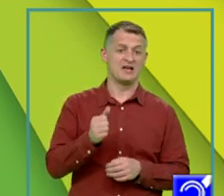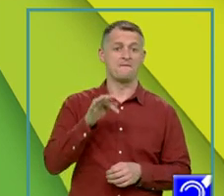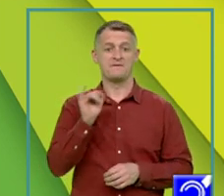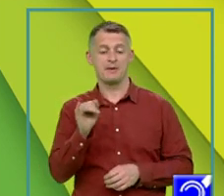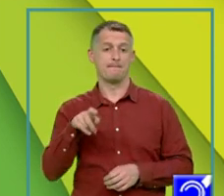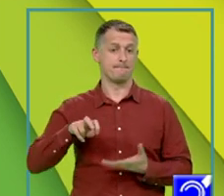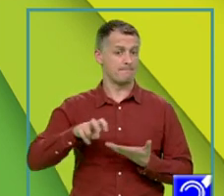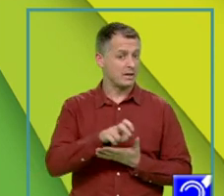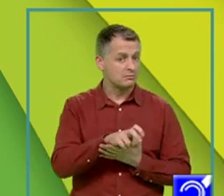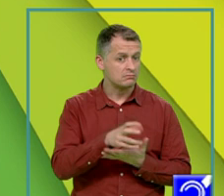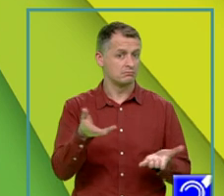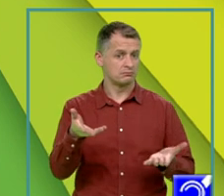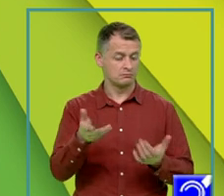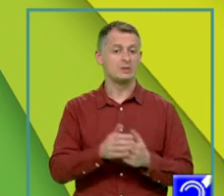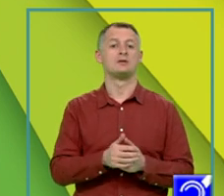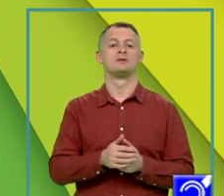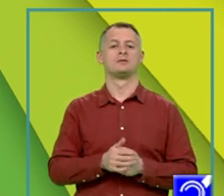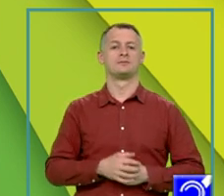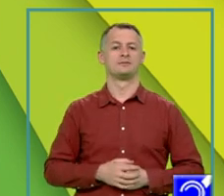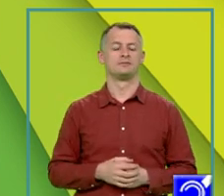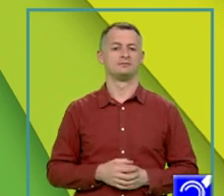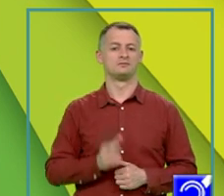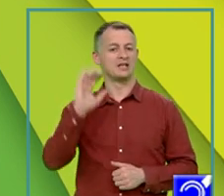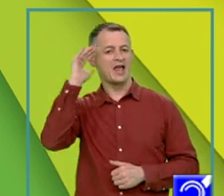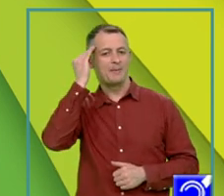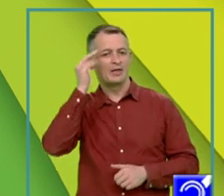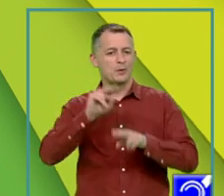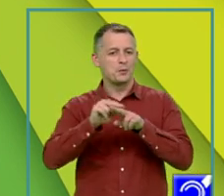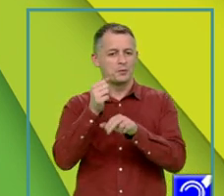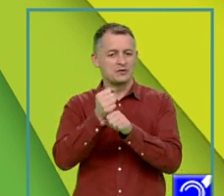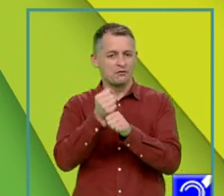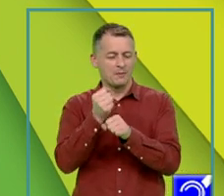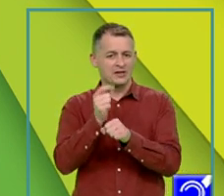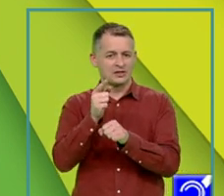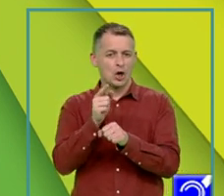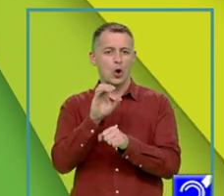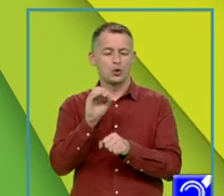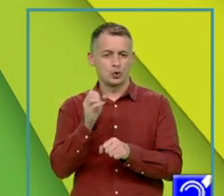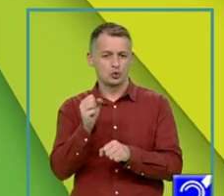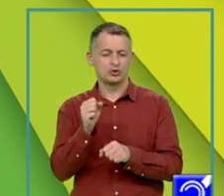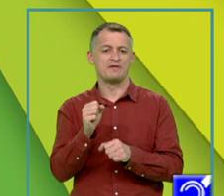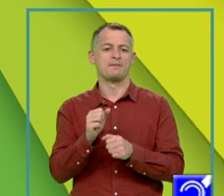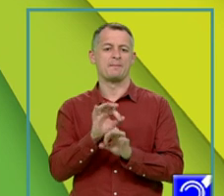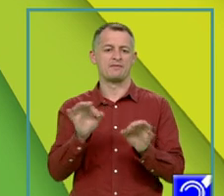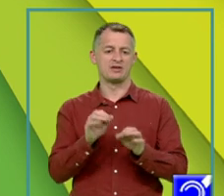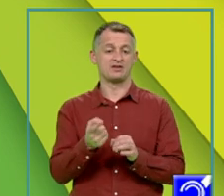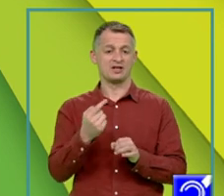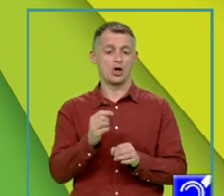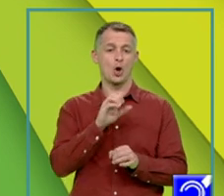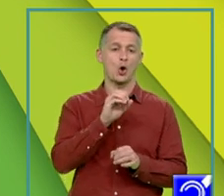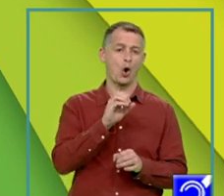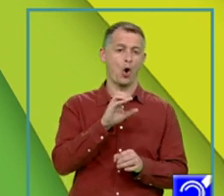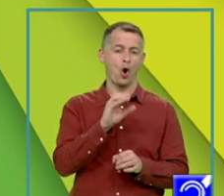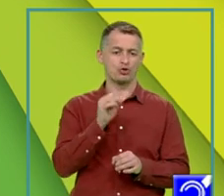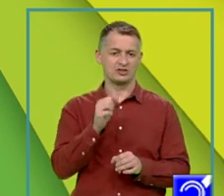mers să fi mers ne amintim Cum se formează conjunctivul perfect din conjuncția să prost